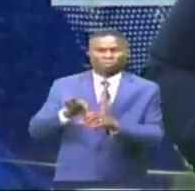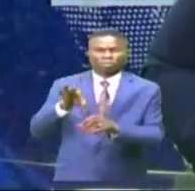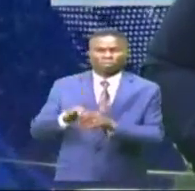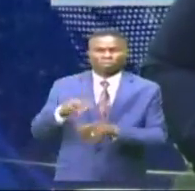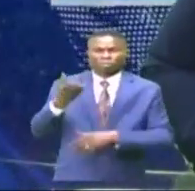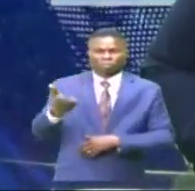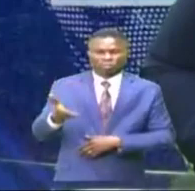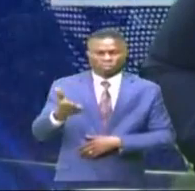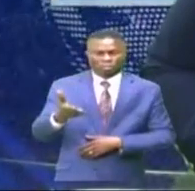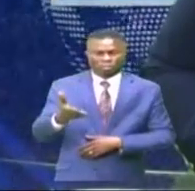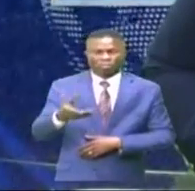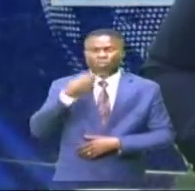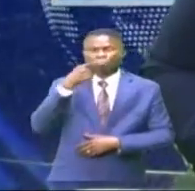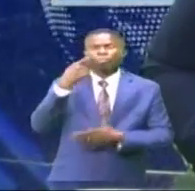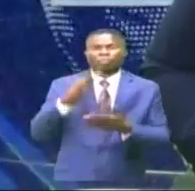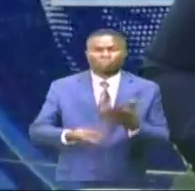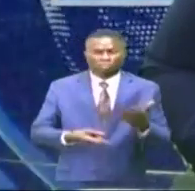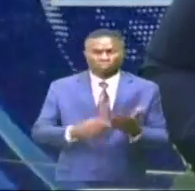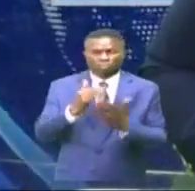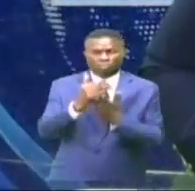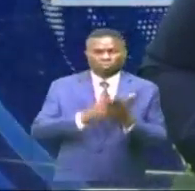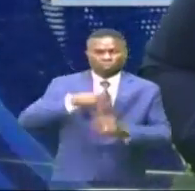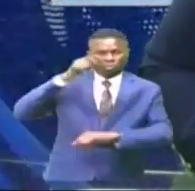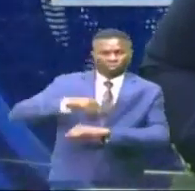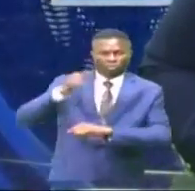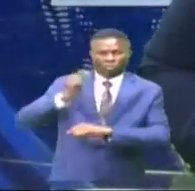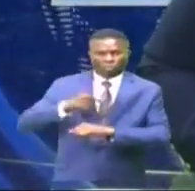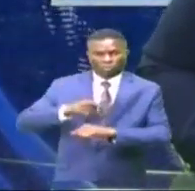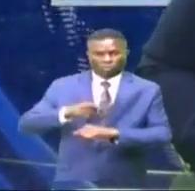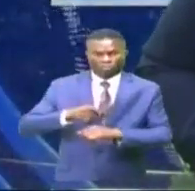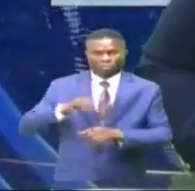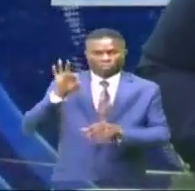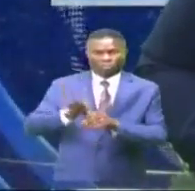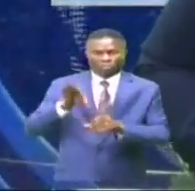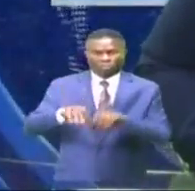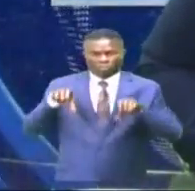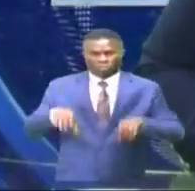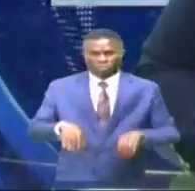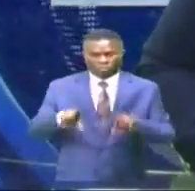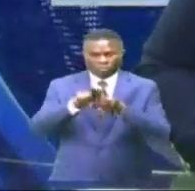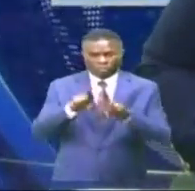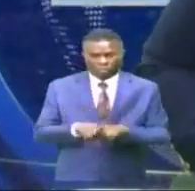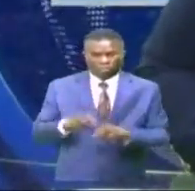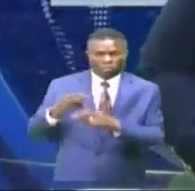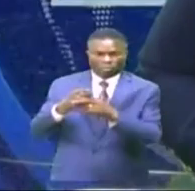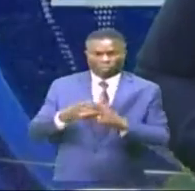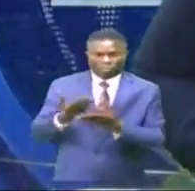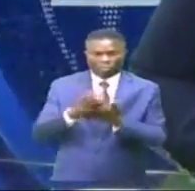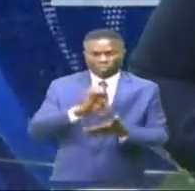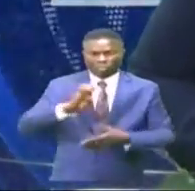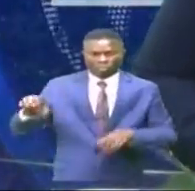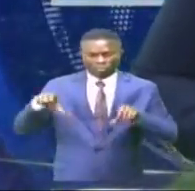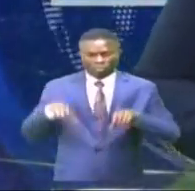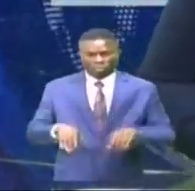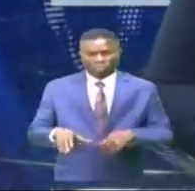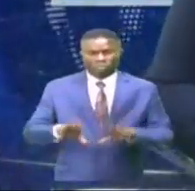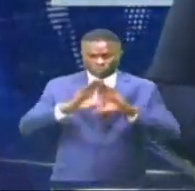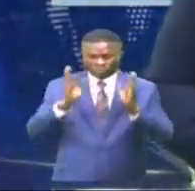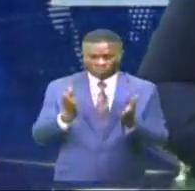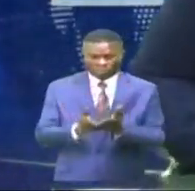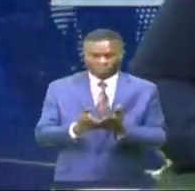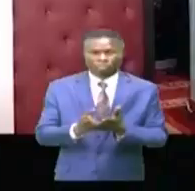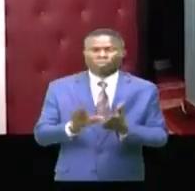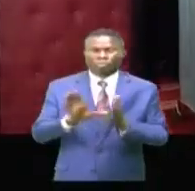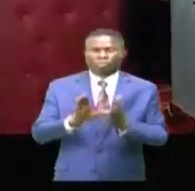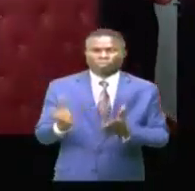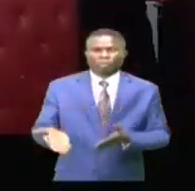indépendante parmi les points abordés je cite la justice transitionnelle les élections à RDC ainsi que la sécurité de l'Est du pays le tout dans ce